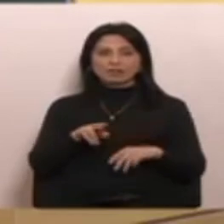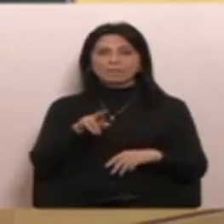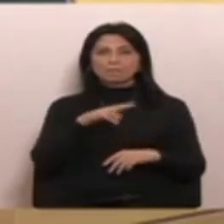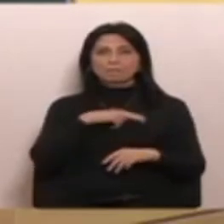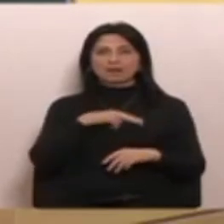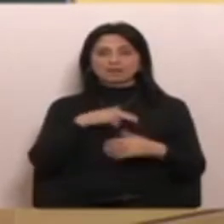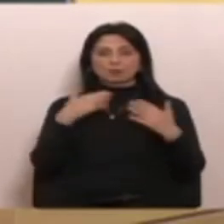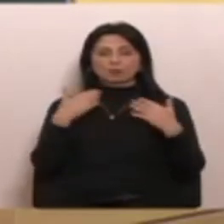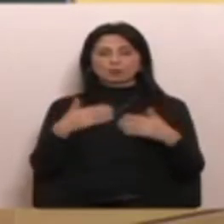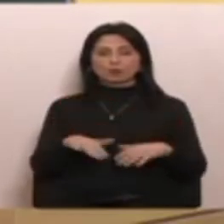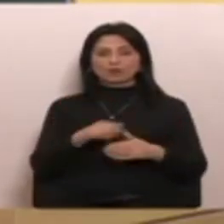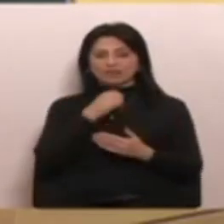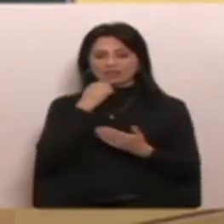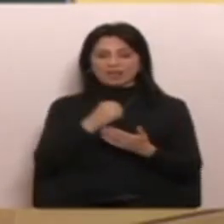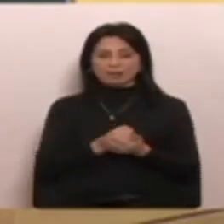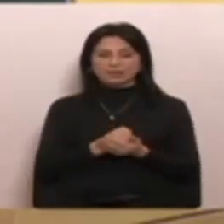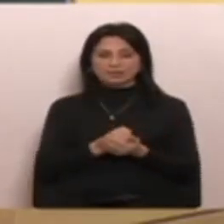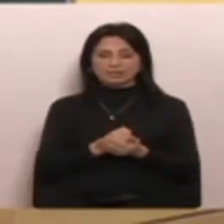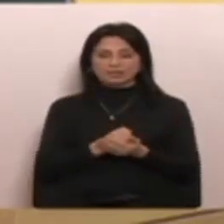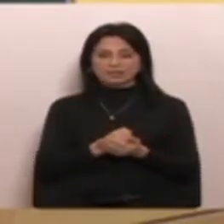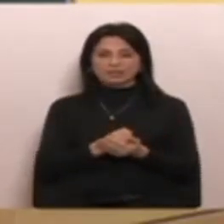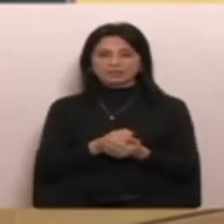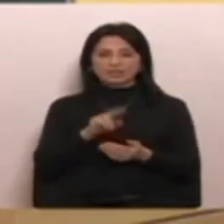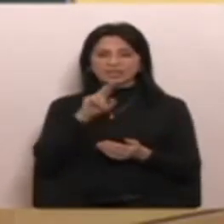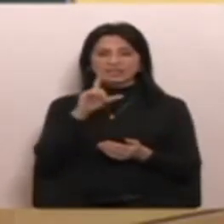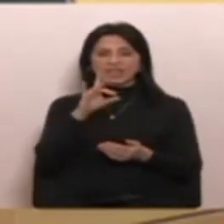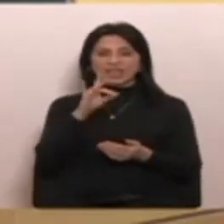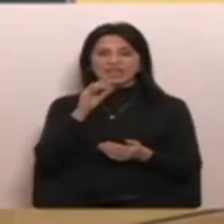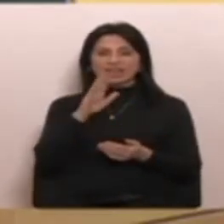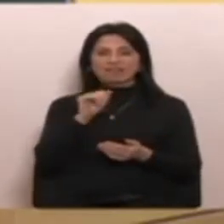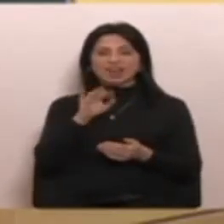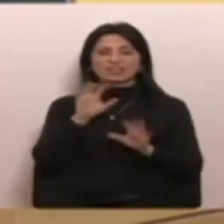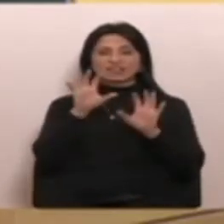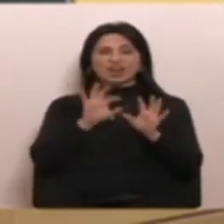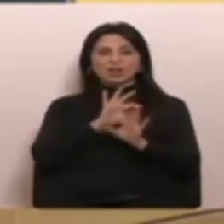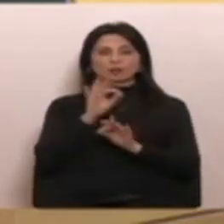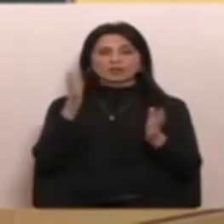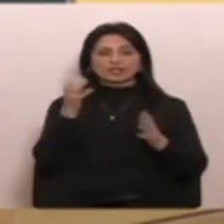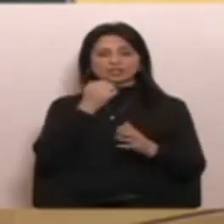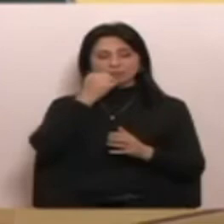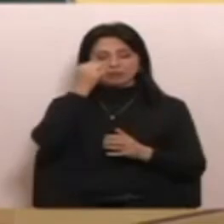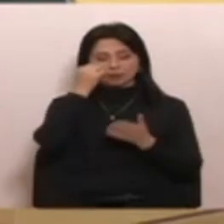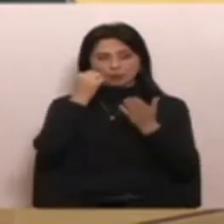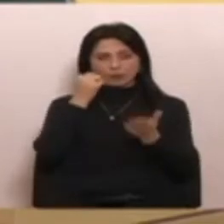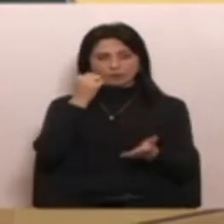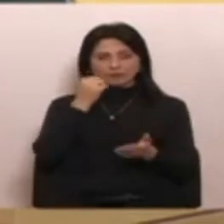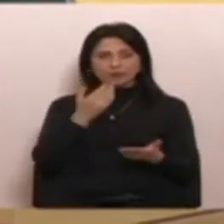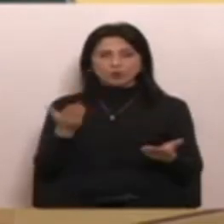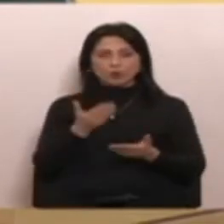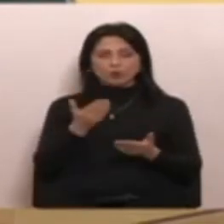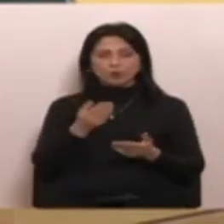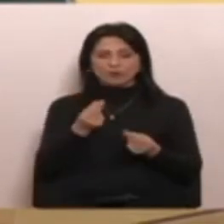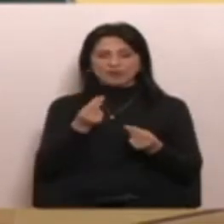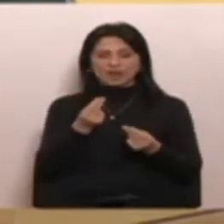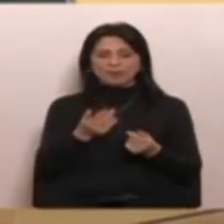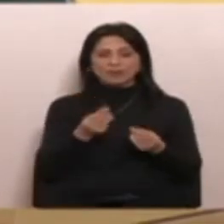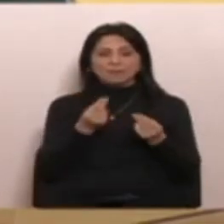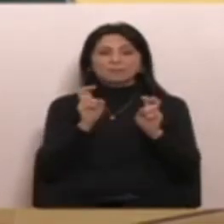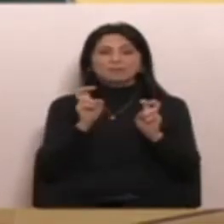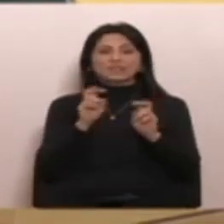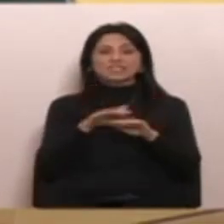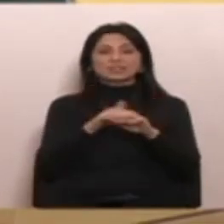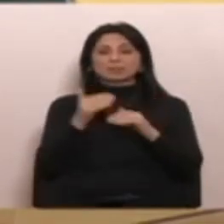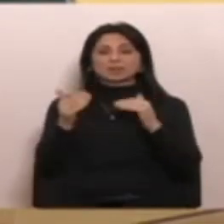უკვე დაამტკიცა დერივატივების კანონის პროექტი, ამაზეც დიდ მადლობას მოგახსენებთ, რომელიც კაპიტალის და ფინანსური